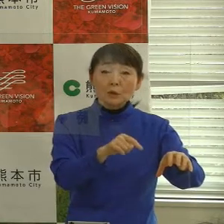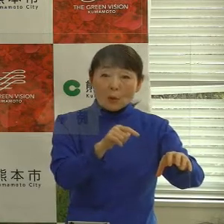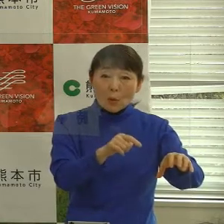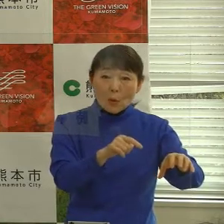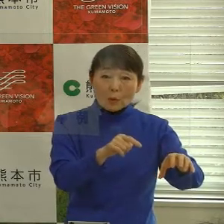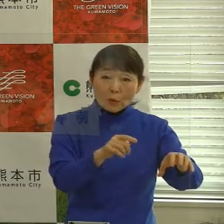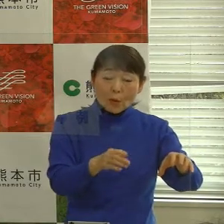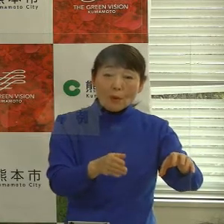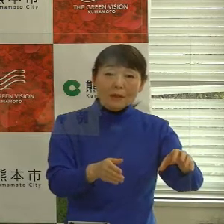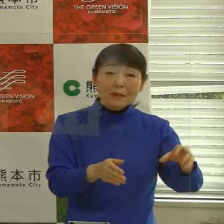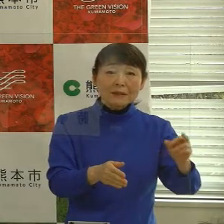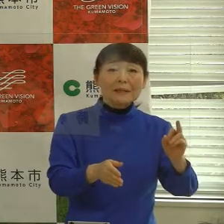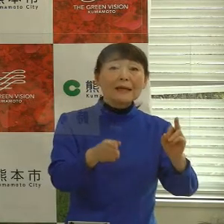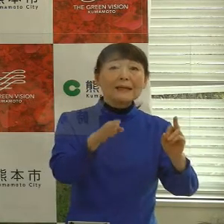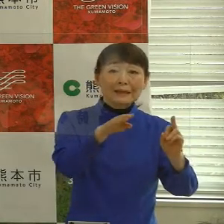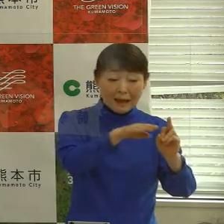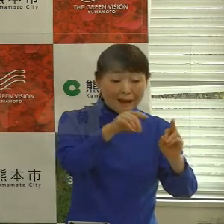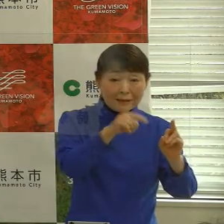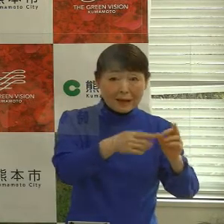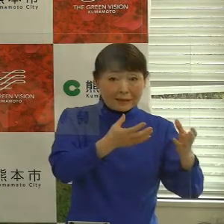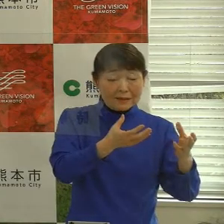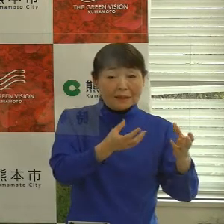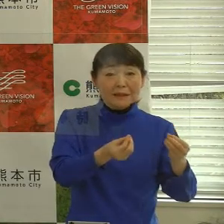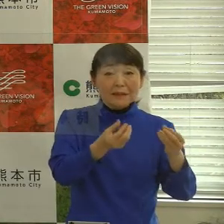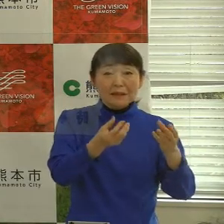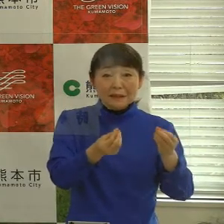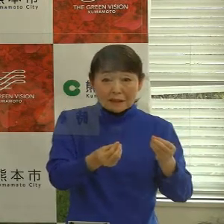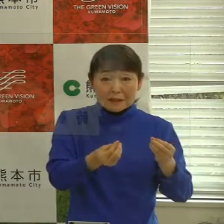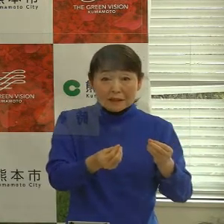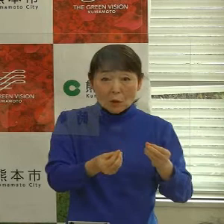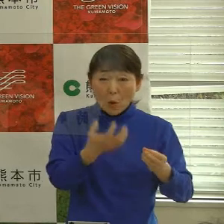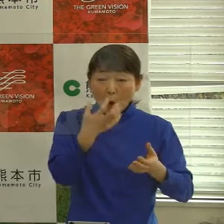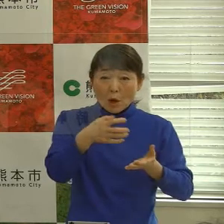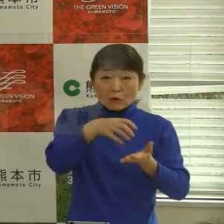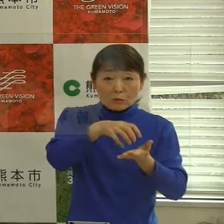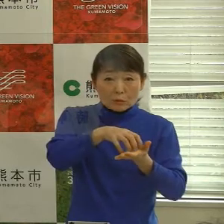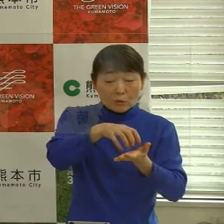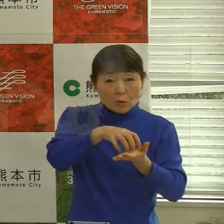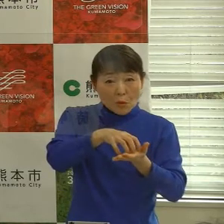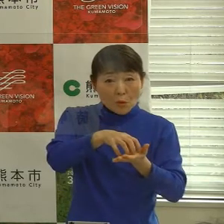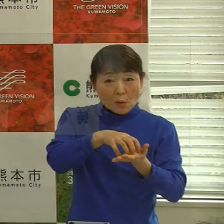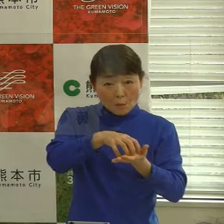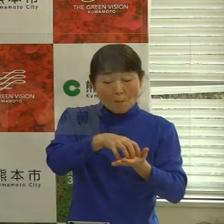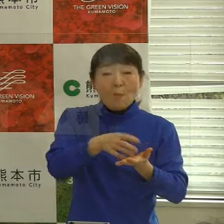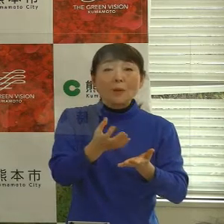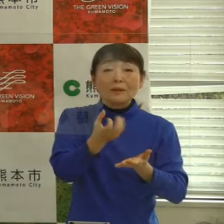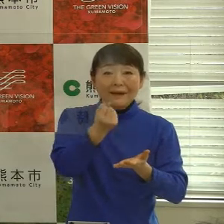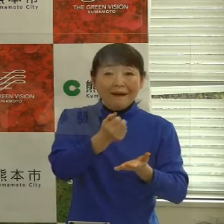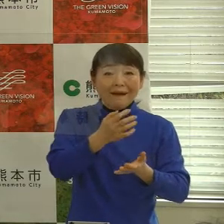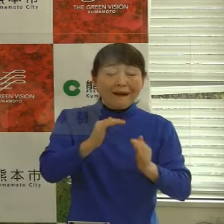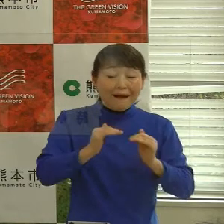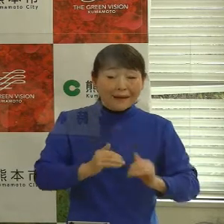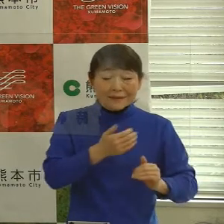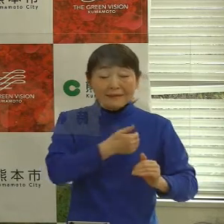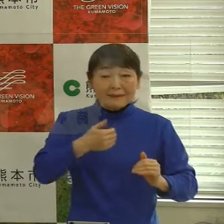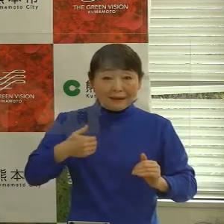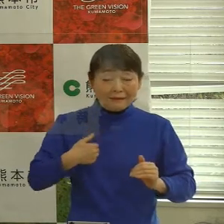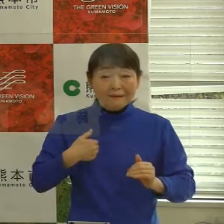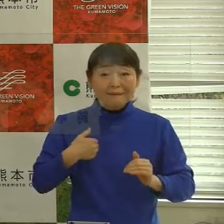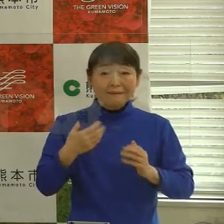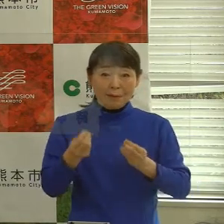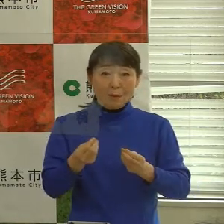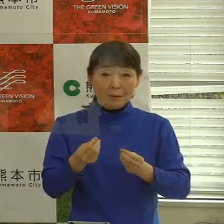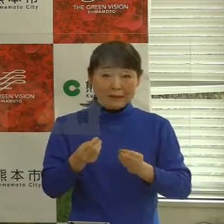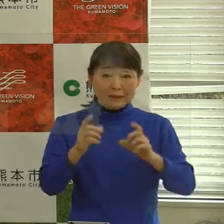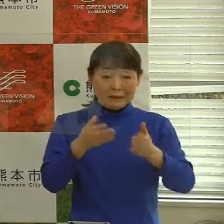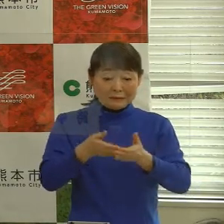センター等々でですね、きちんとしたエビデンスを持って皆さんには安心していただけるような説明をさせていただきたいというふ